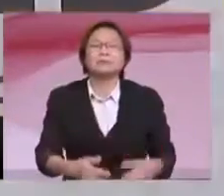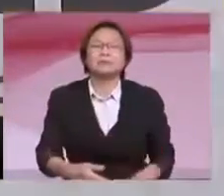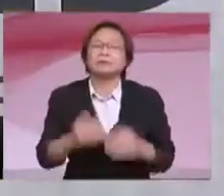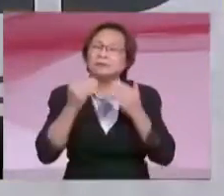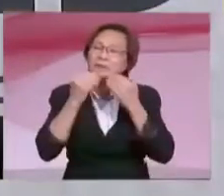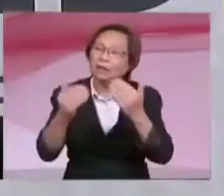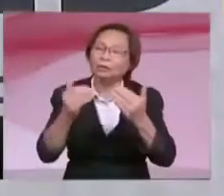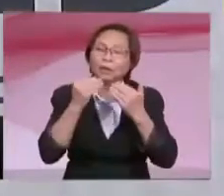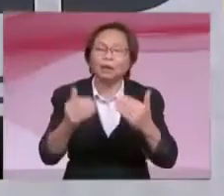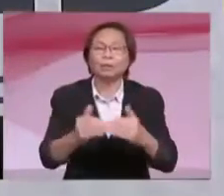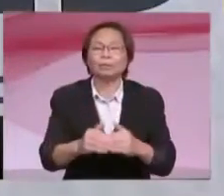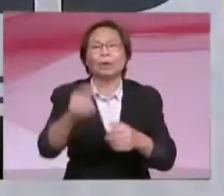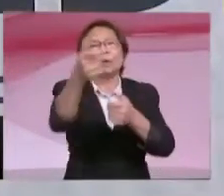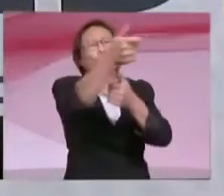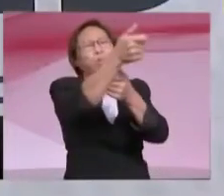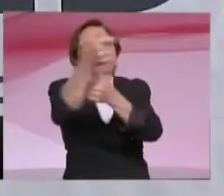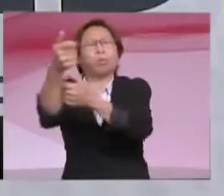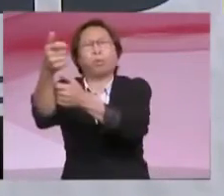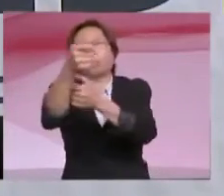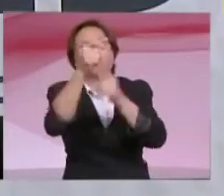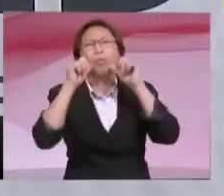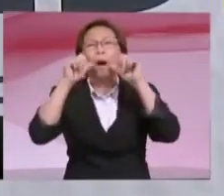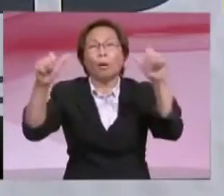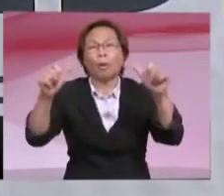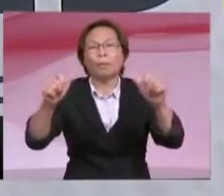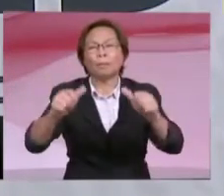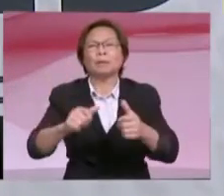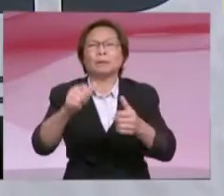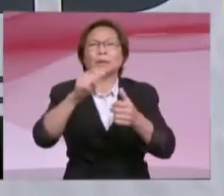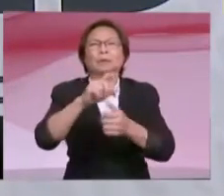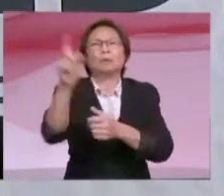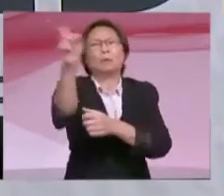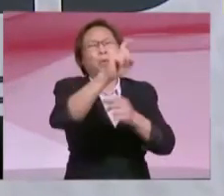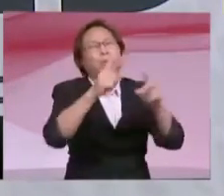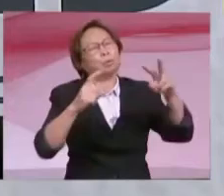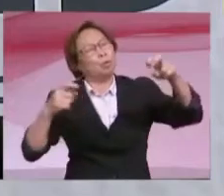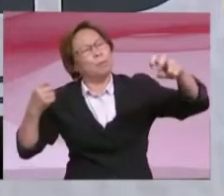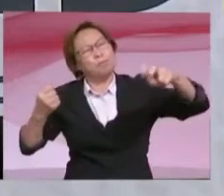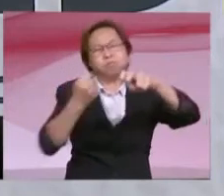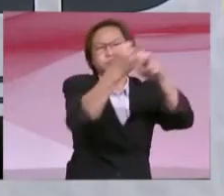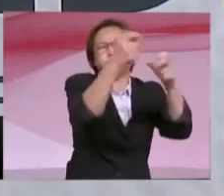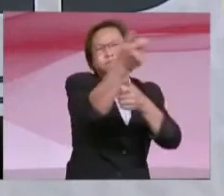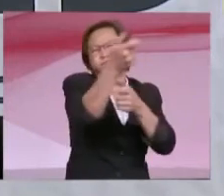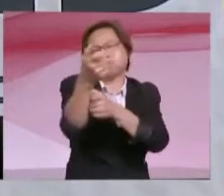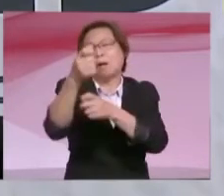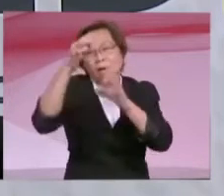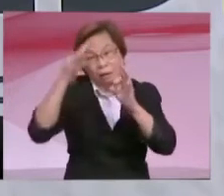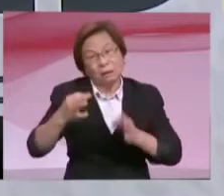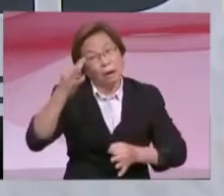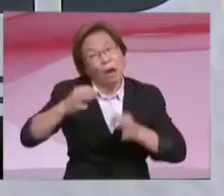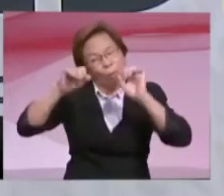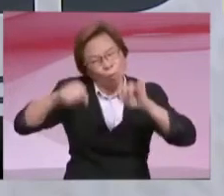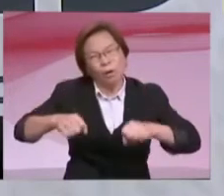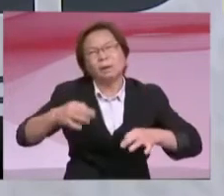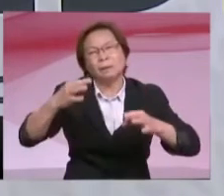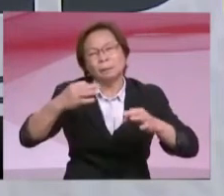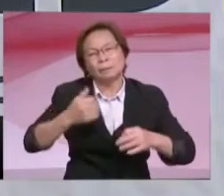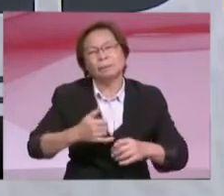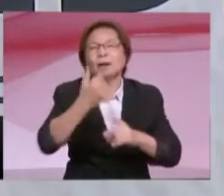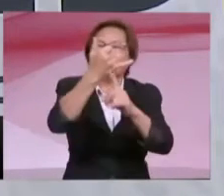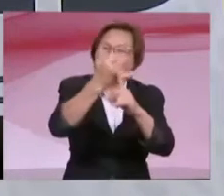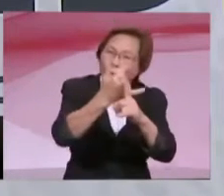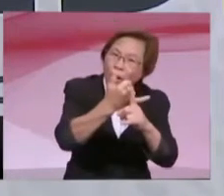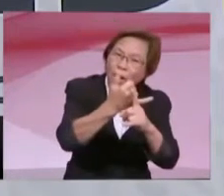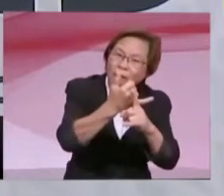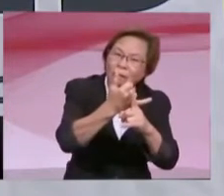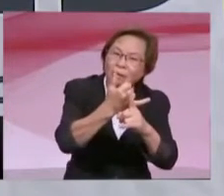itu kalau kita lihat pada sanitasi awam, iaitu disinfeksi nyah cemar dan nyah kuman, kalau boleh dijalankan bukan hanya 6